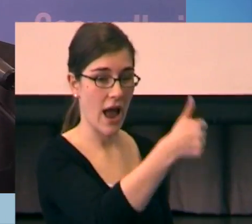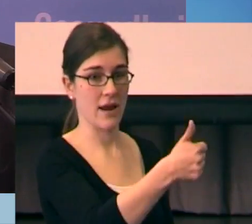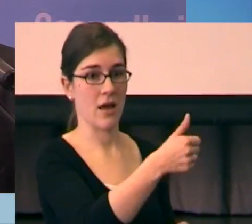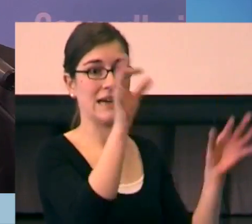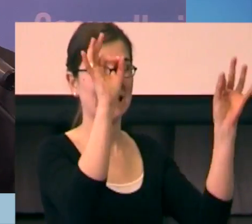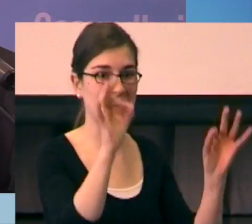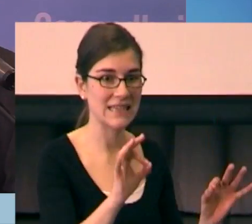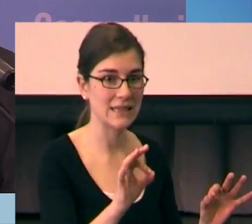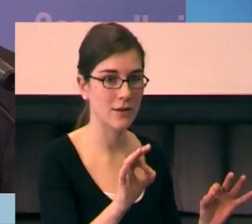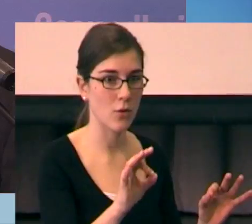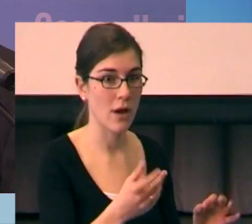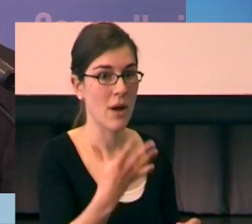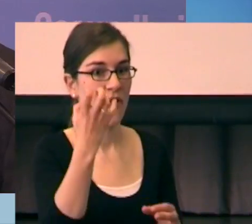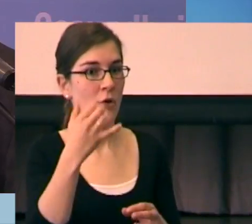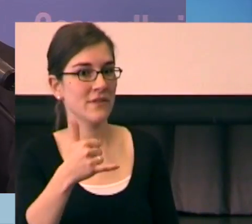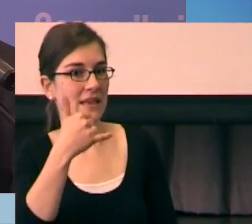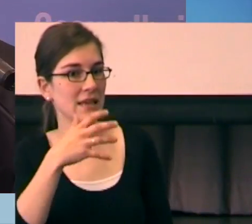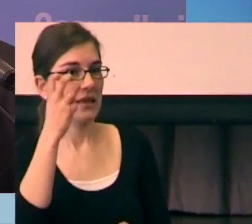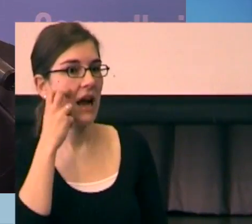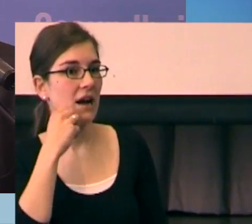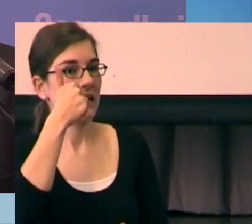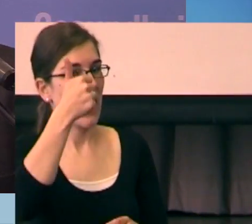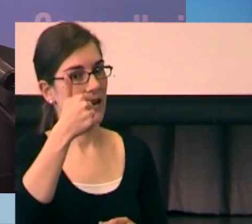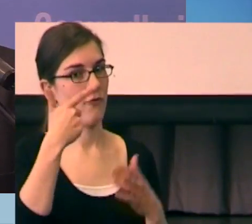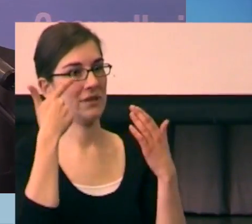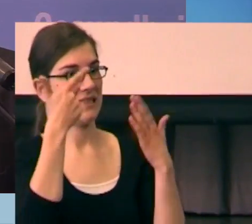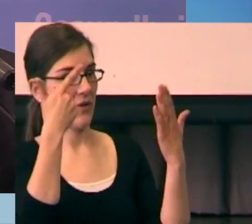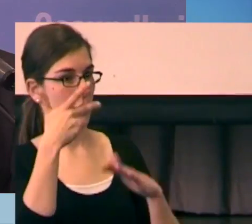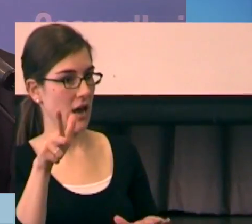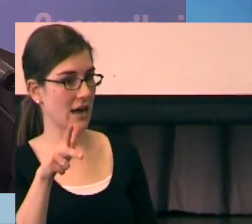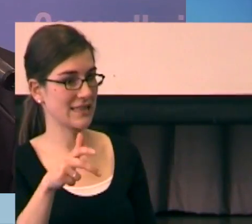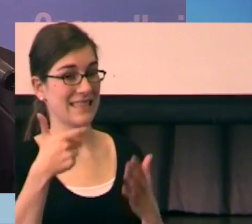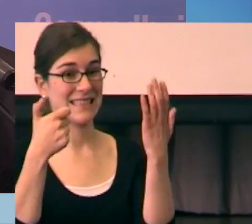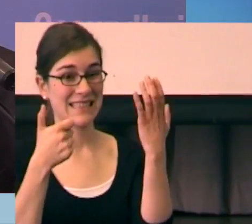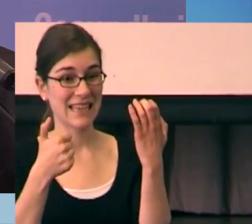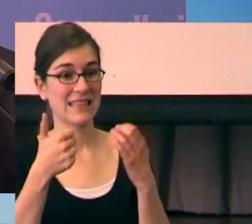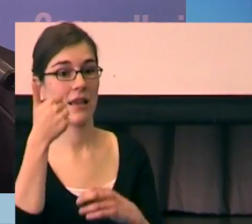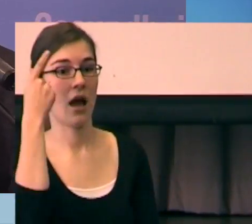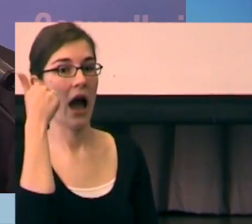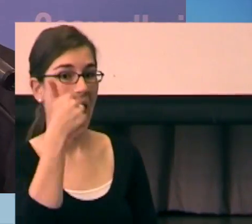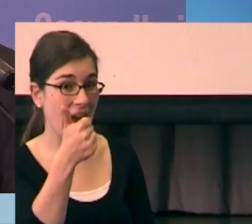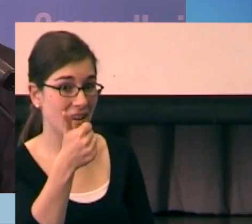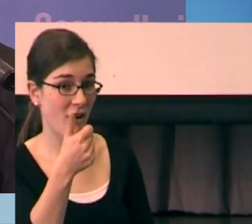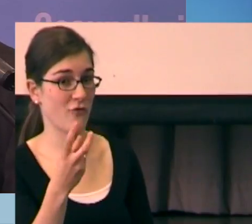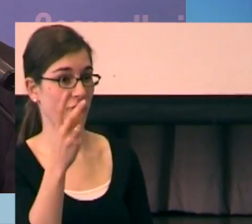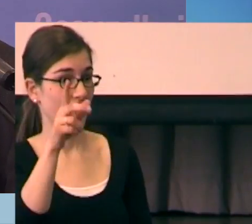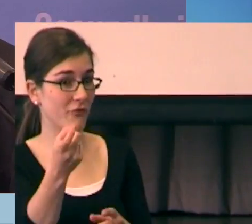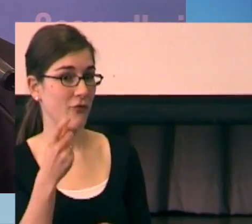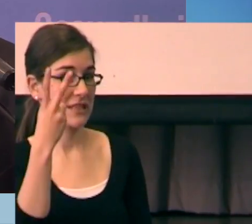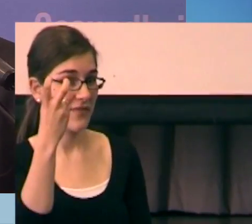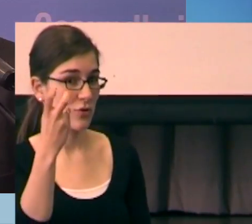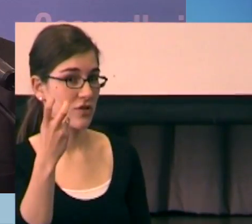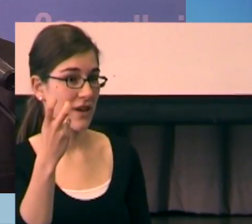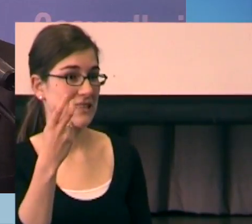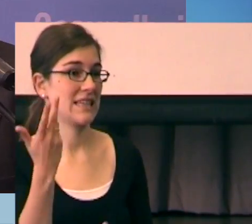Beim 50-Jährigen einer von 82, beim 60-Jährigen einer von 22 und bei 70-Jährigen